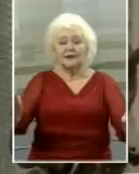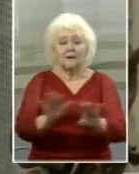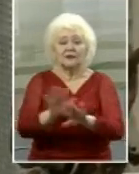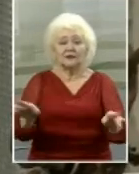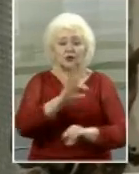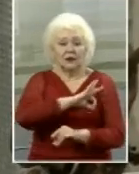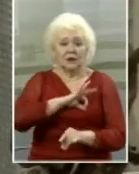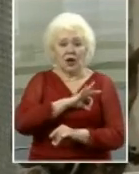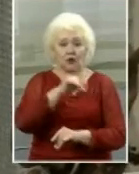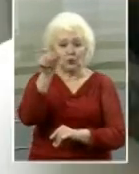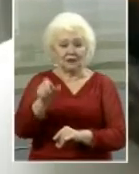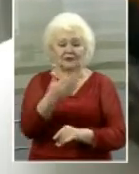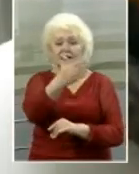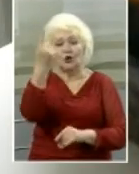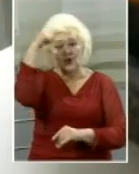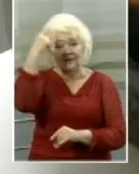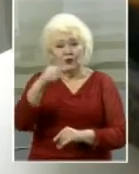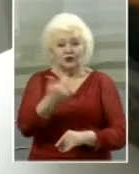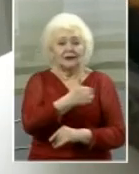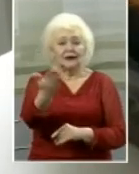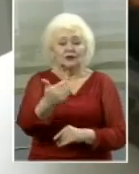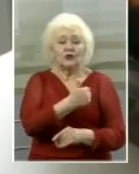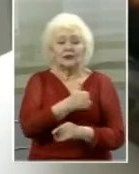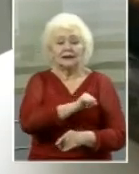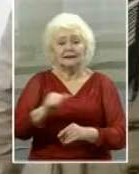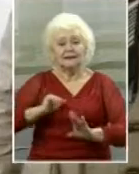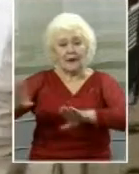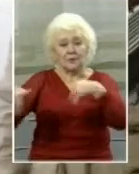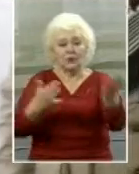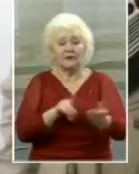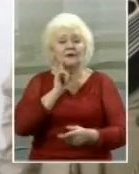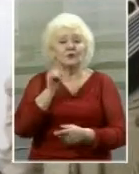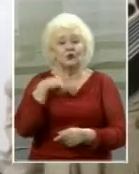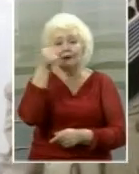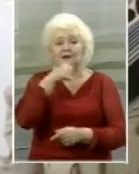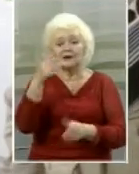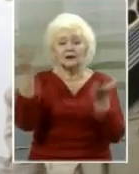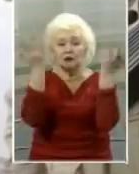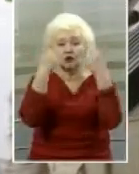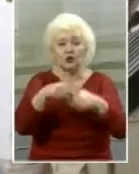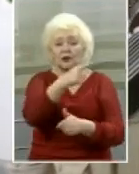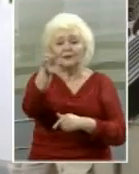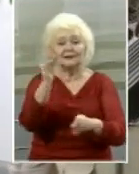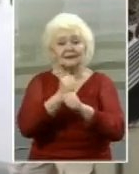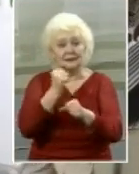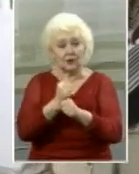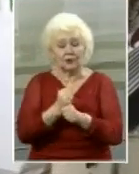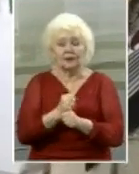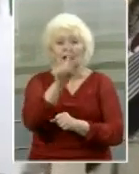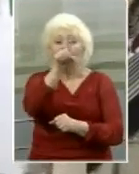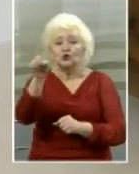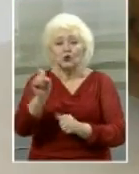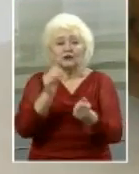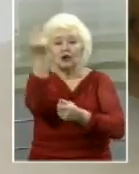та юрист, але його творча натура вимагала самовираження. У юнацькі роки він захопився цим ремеслом, і сотні